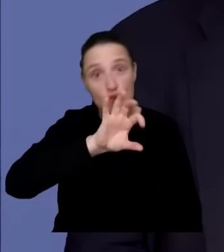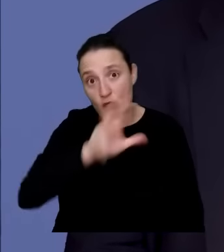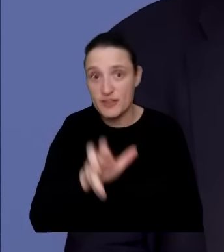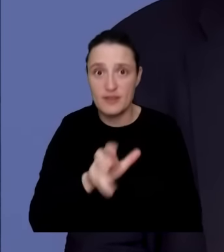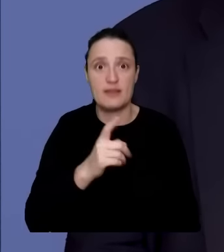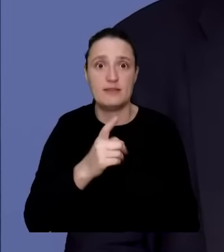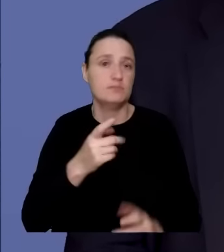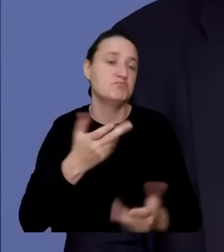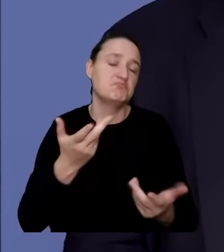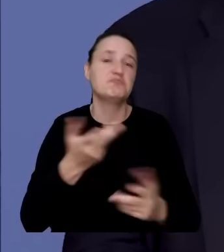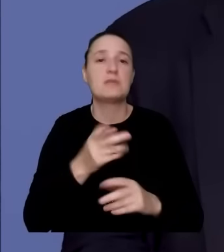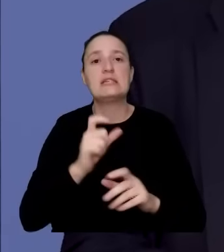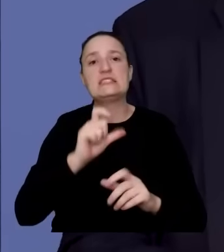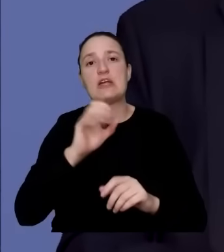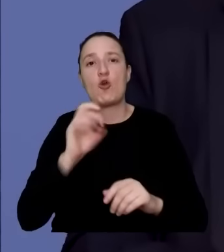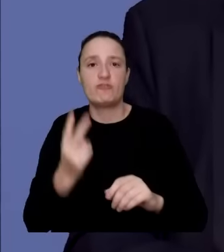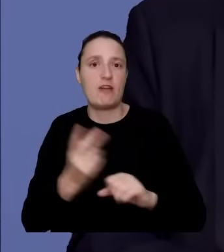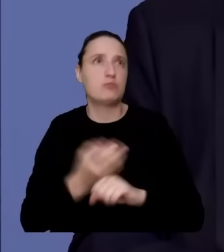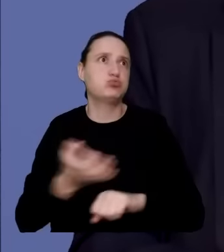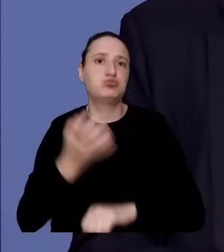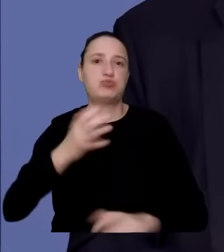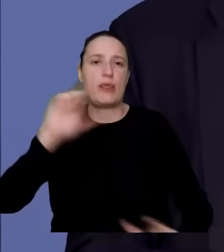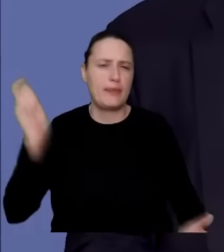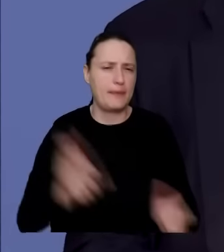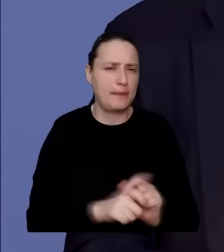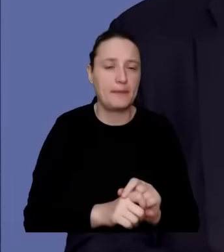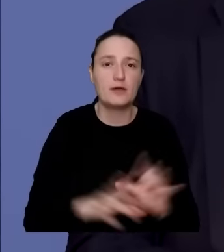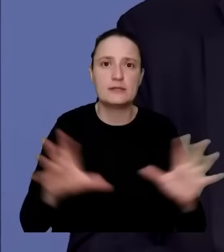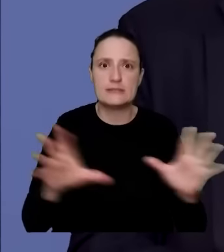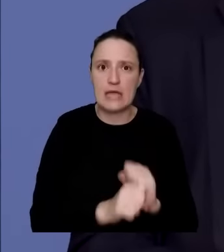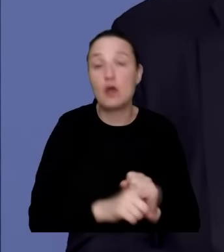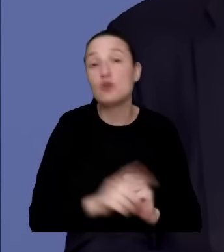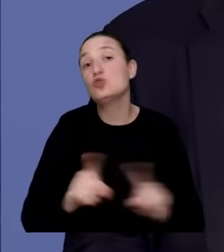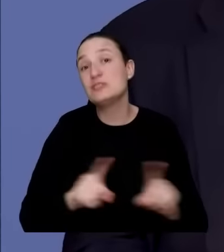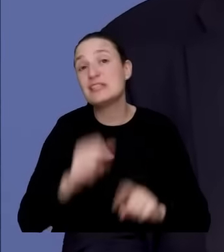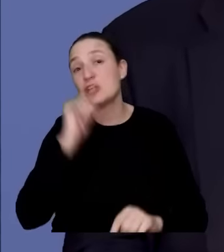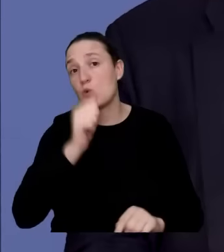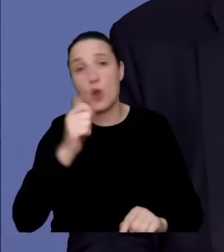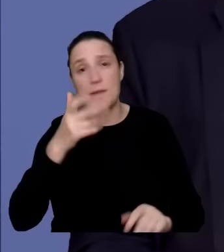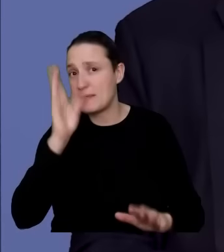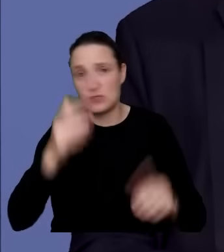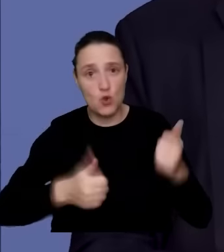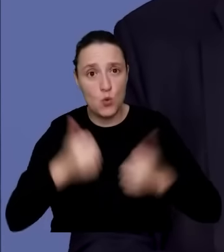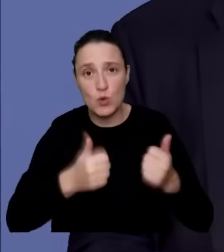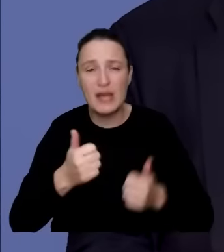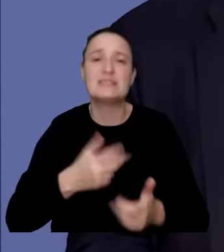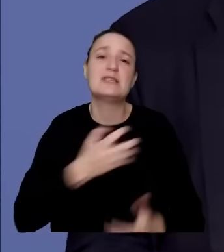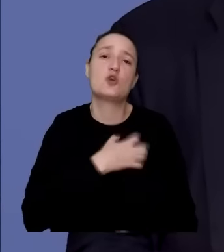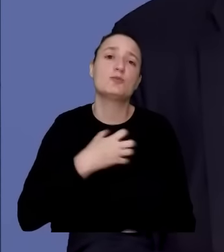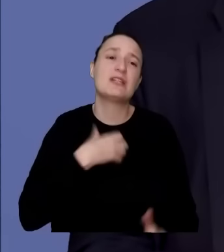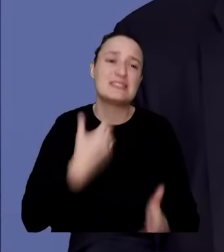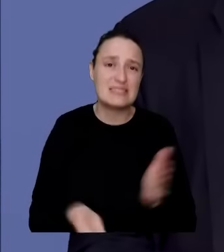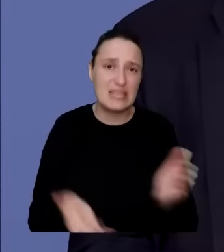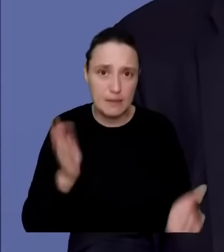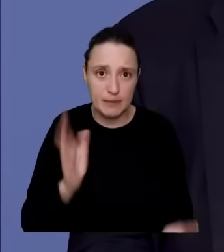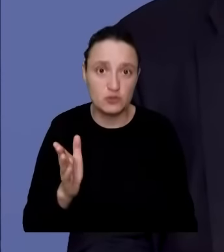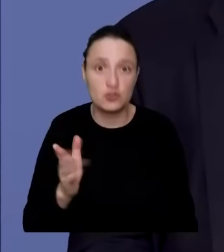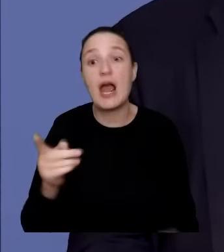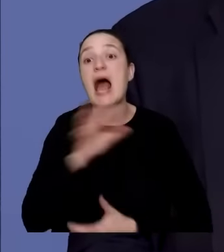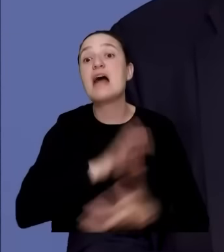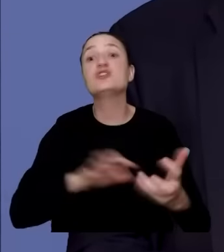neutralnym klimatycznie to to spowoduje że Europa będzie niekonkurencyjne że straci gospodarczo na tym a świat